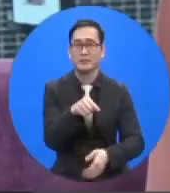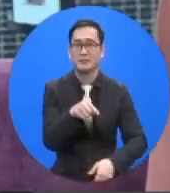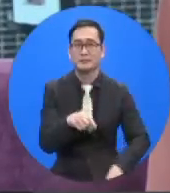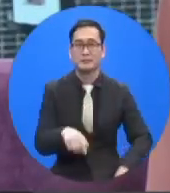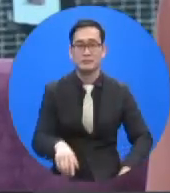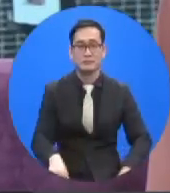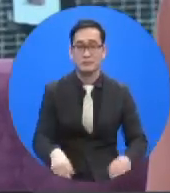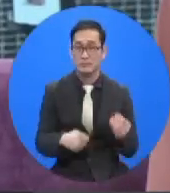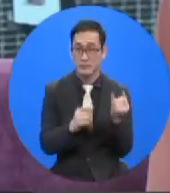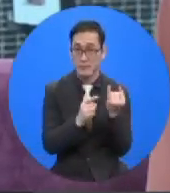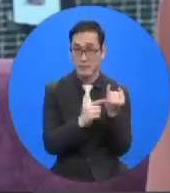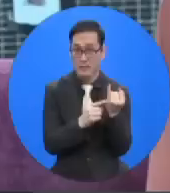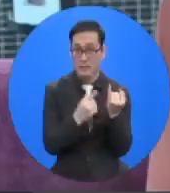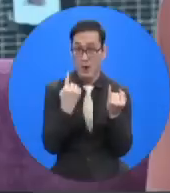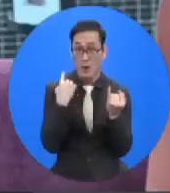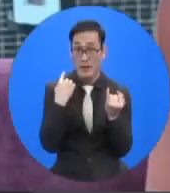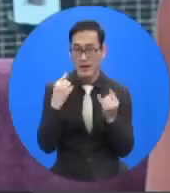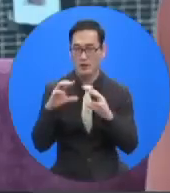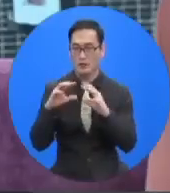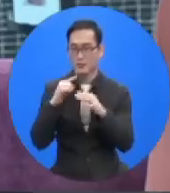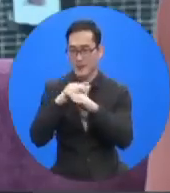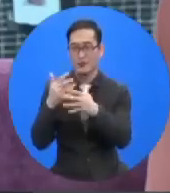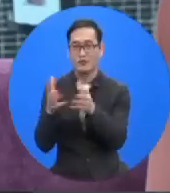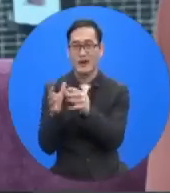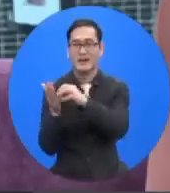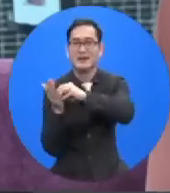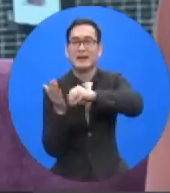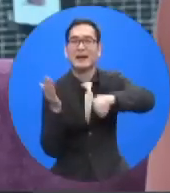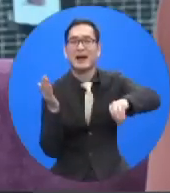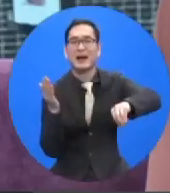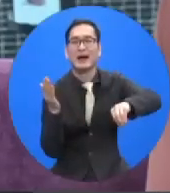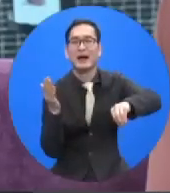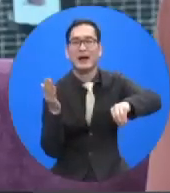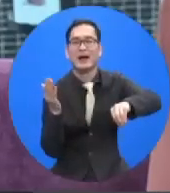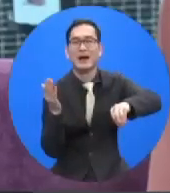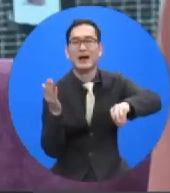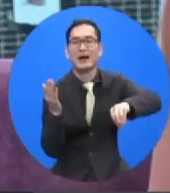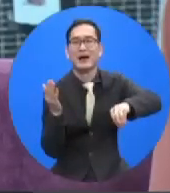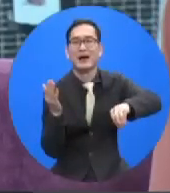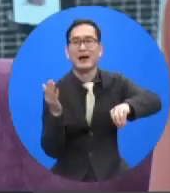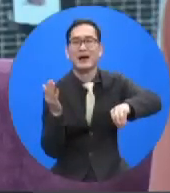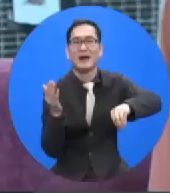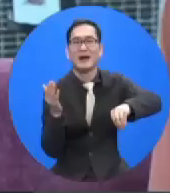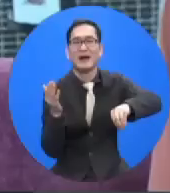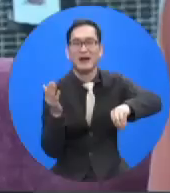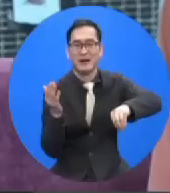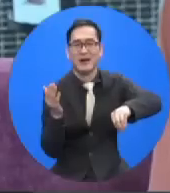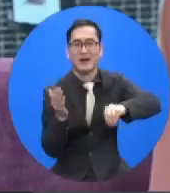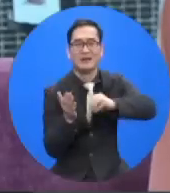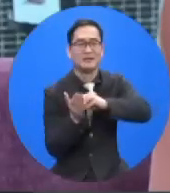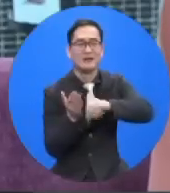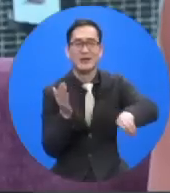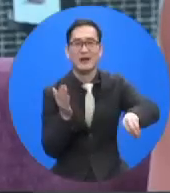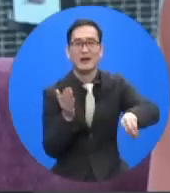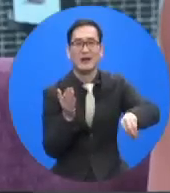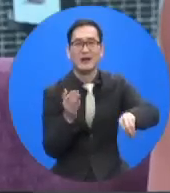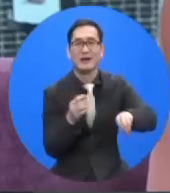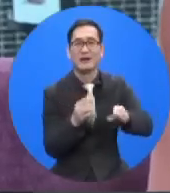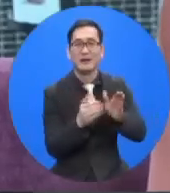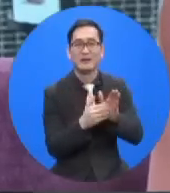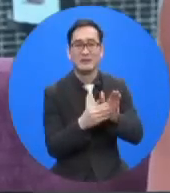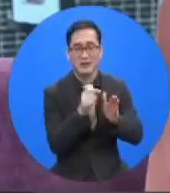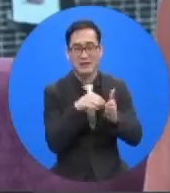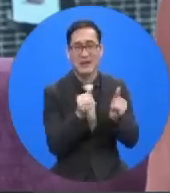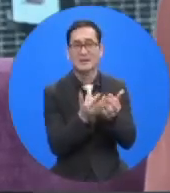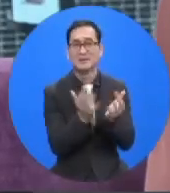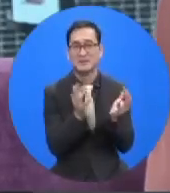탈당을 한 손혜원 의원이 기자회견을 가졌는데요. 또 기자회견을 가졌는데 빙상계의 미투를 지적해서 모든 사람들이